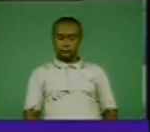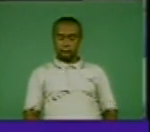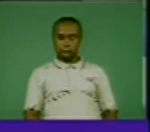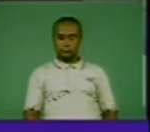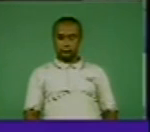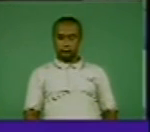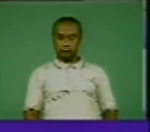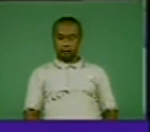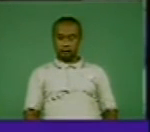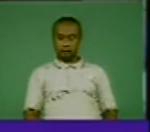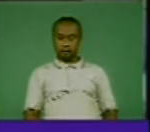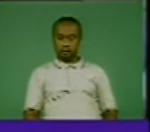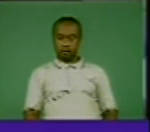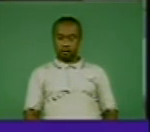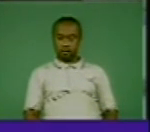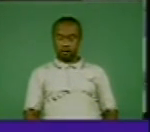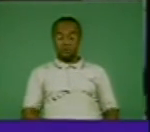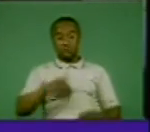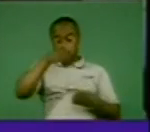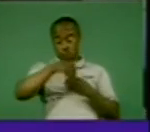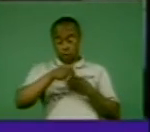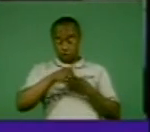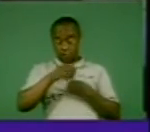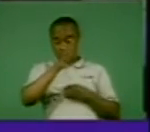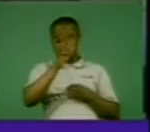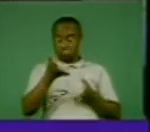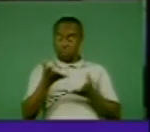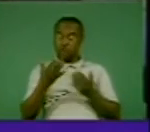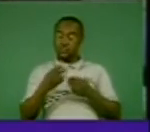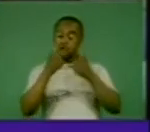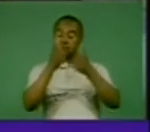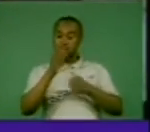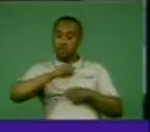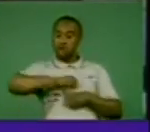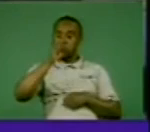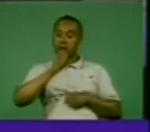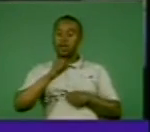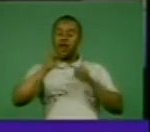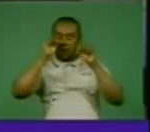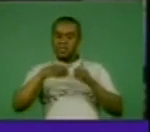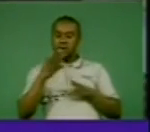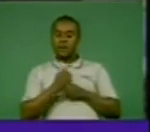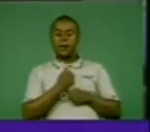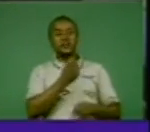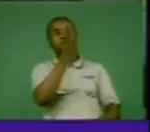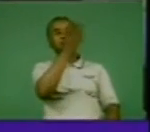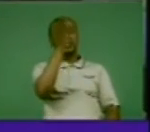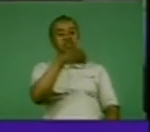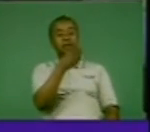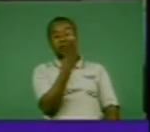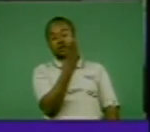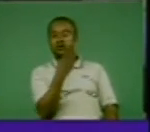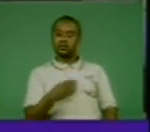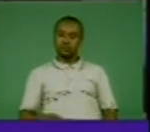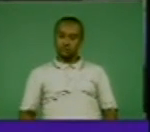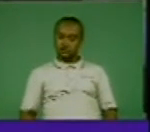wajumbe wa Zanzibar waweze kutangaza ushindi katika kila ibara, walipaswa kuwa na 32, ambayo ni sawa